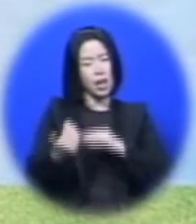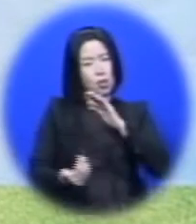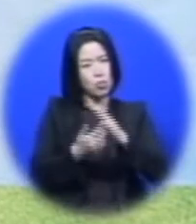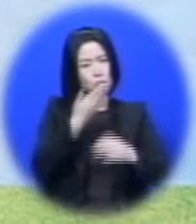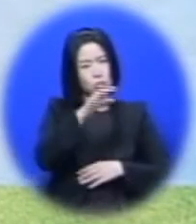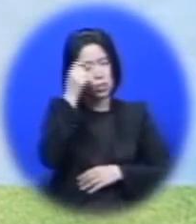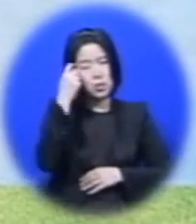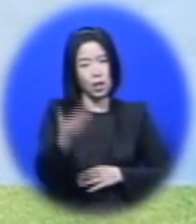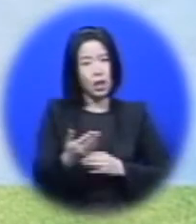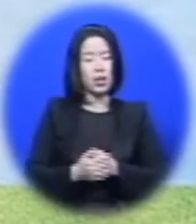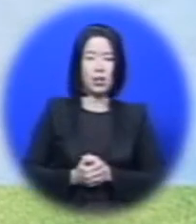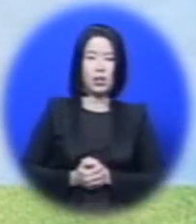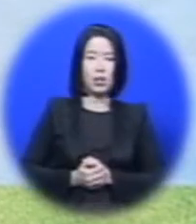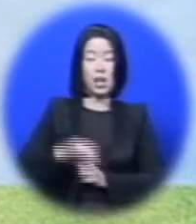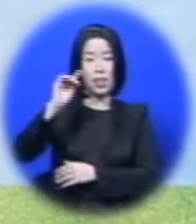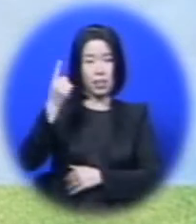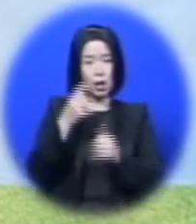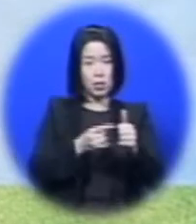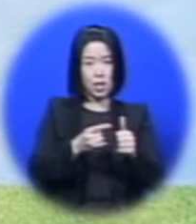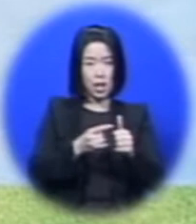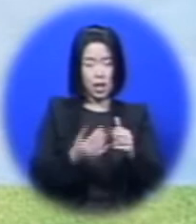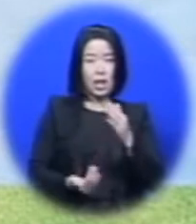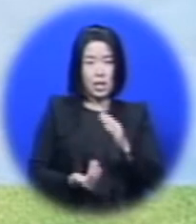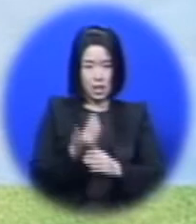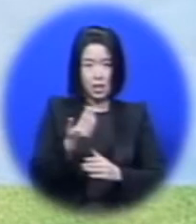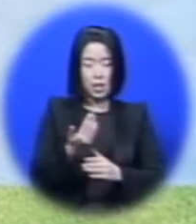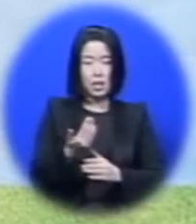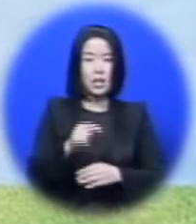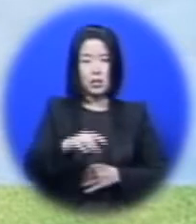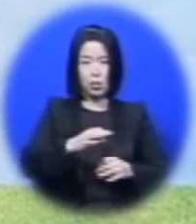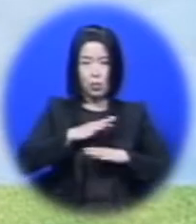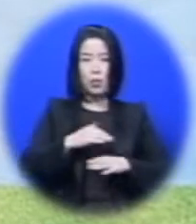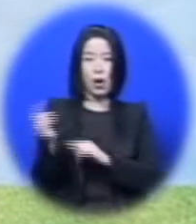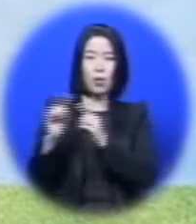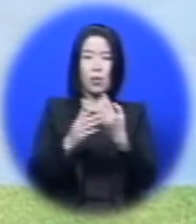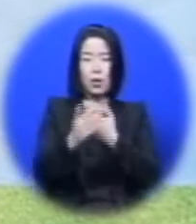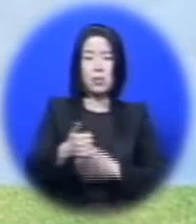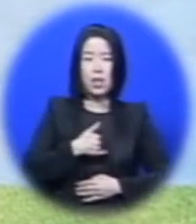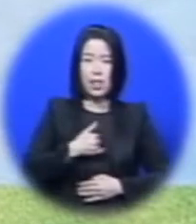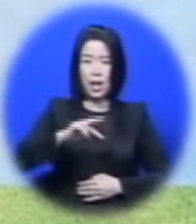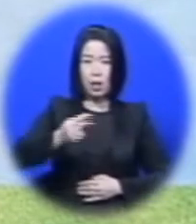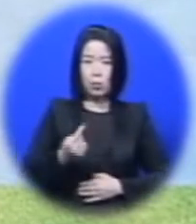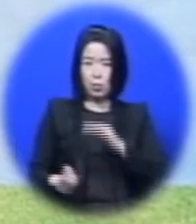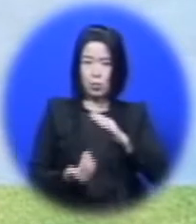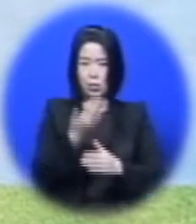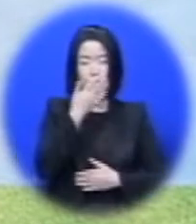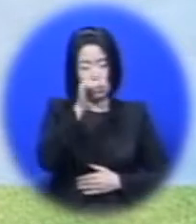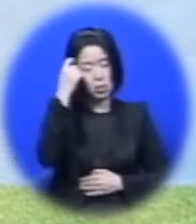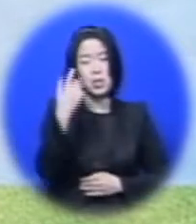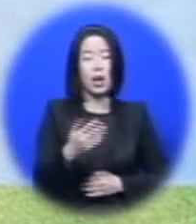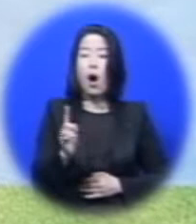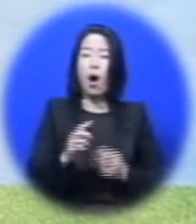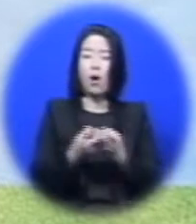수 있겠습니까? 다윗에게 일어난 것처럼 그런 놀라운 회복이 내게도 일어날 수 있겠습니까?